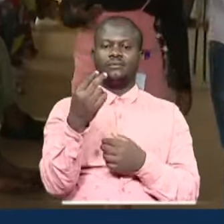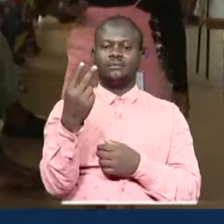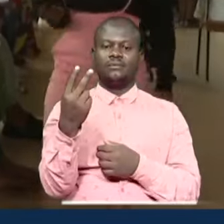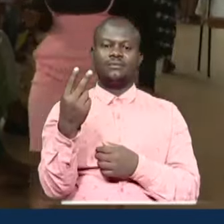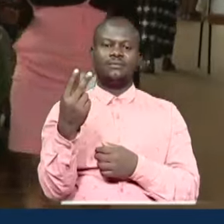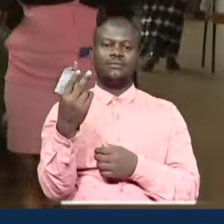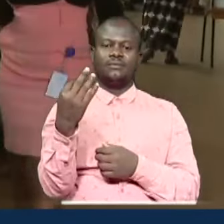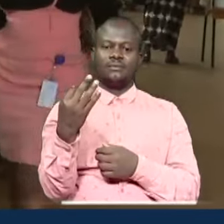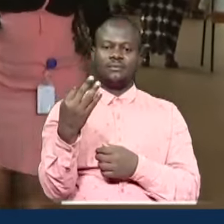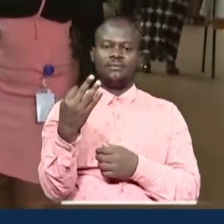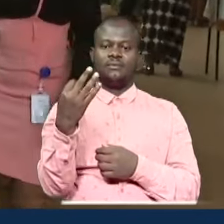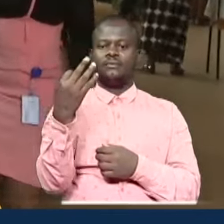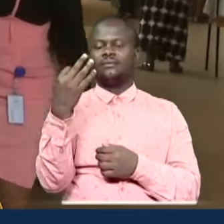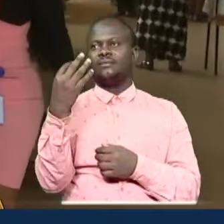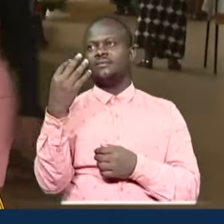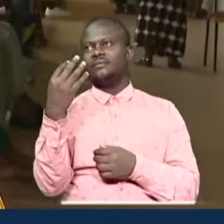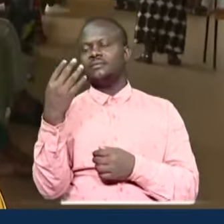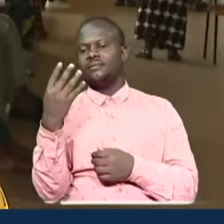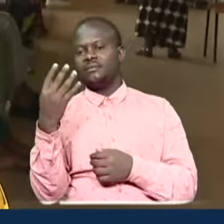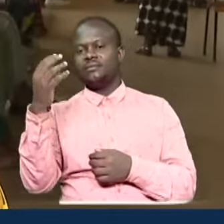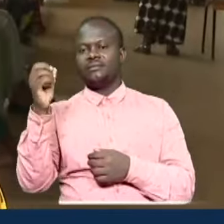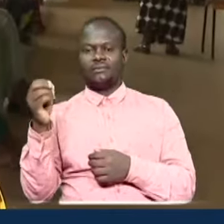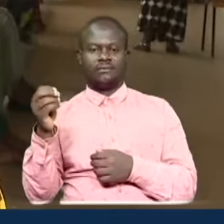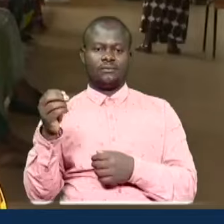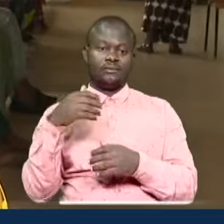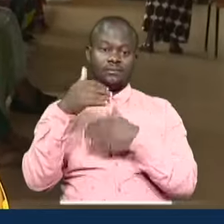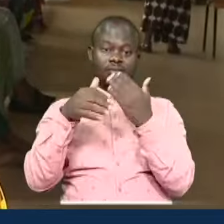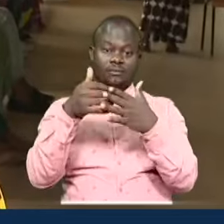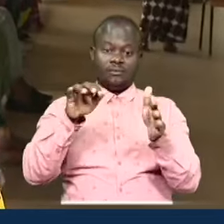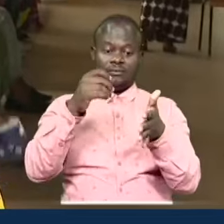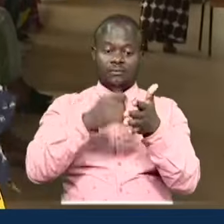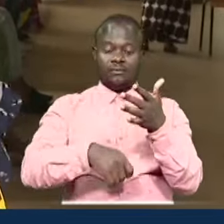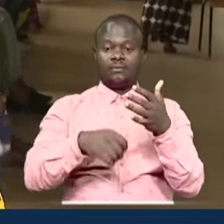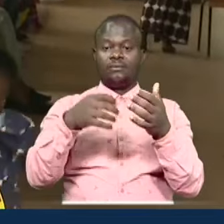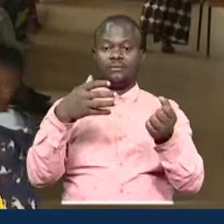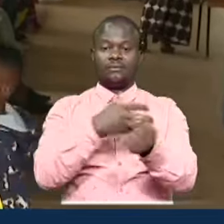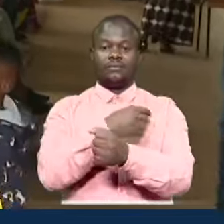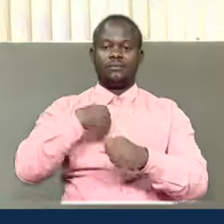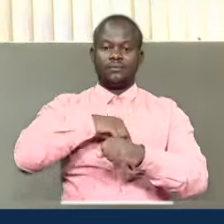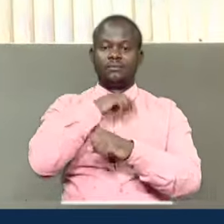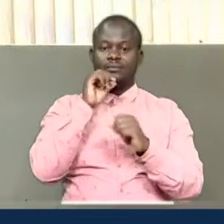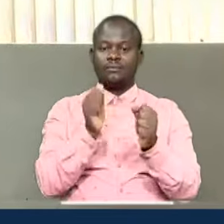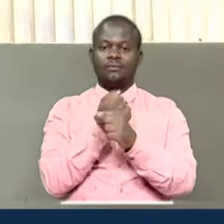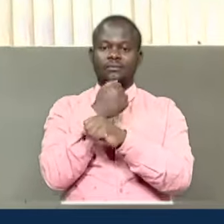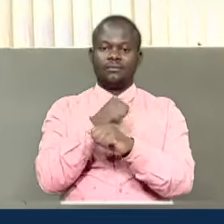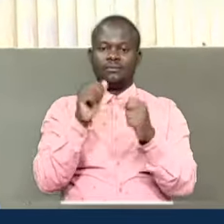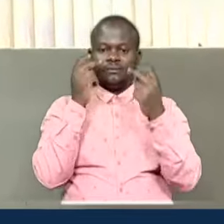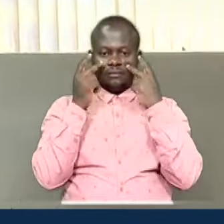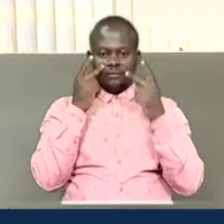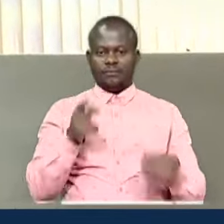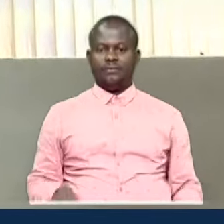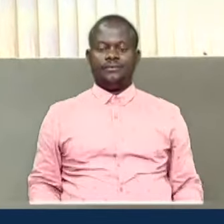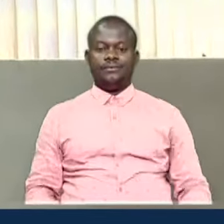2023 na bitatu na magana n'utundi duceri nibo kumubare amaje kuyanca ndababwira nti ngiye mu bushobozi mfite sinayabona. Imbogamizi igiye